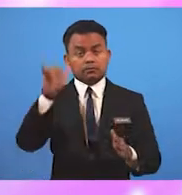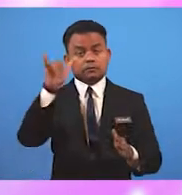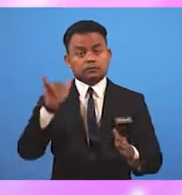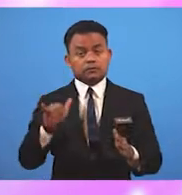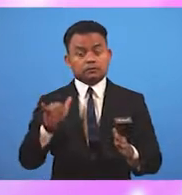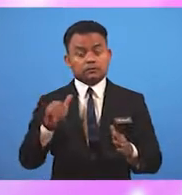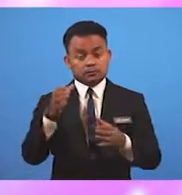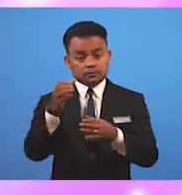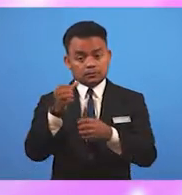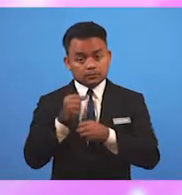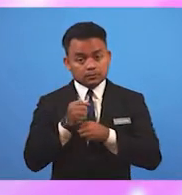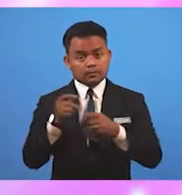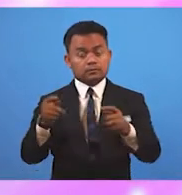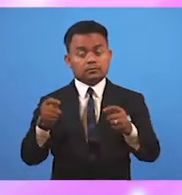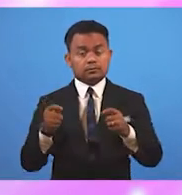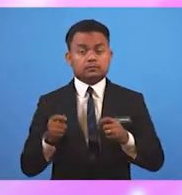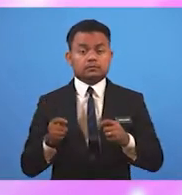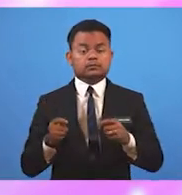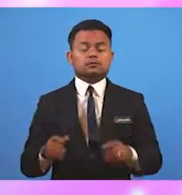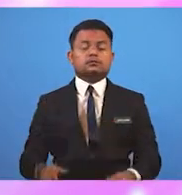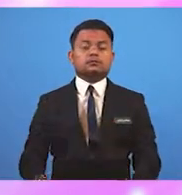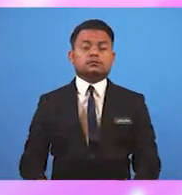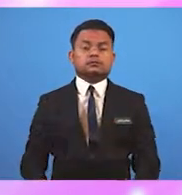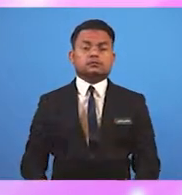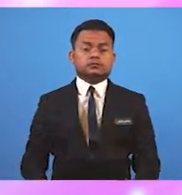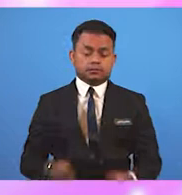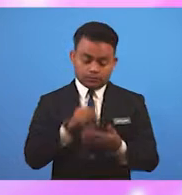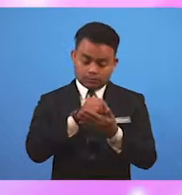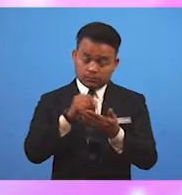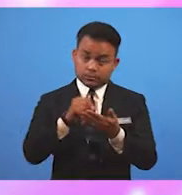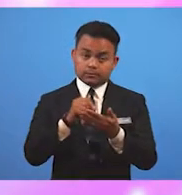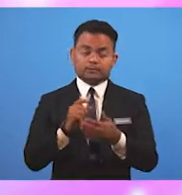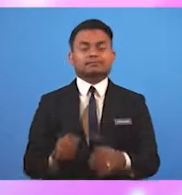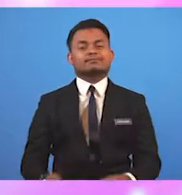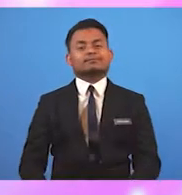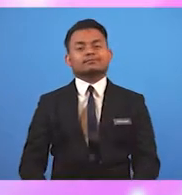akuan terima telah pun dilengkapkan oleh penerima sampel.